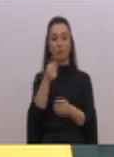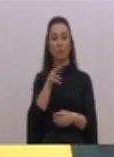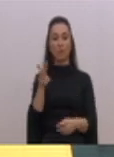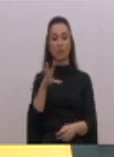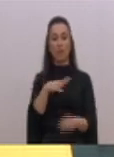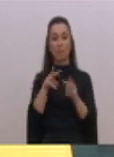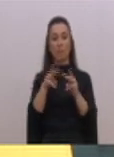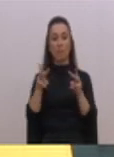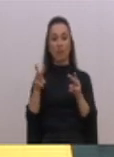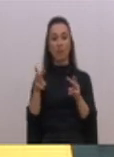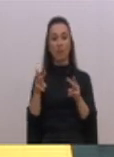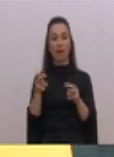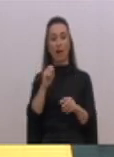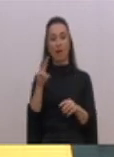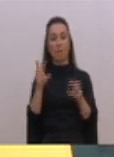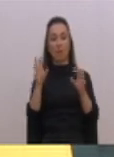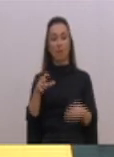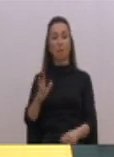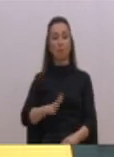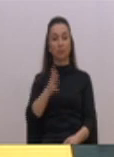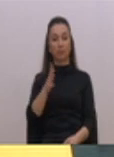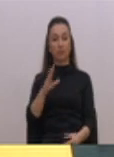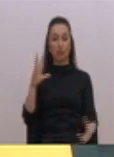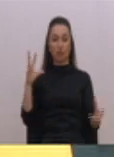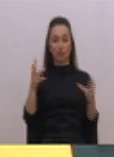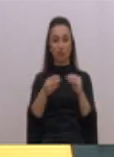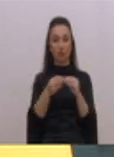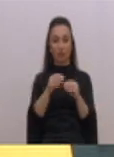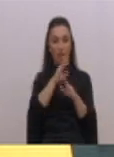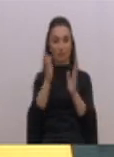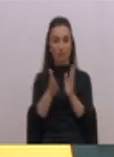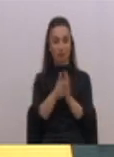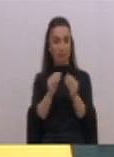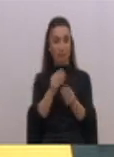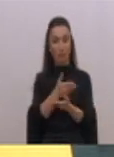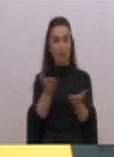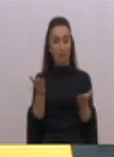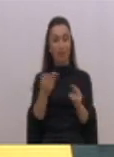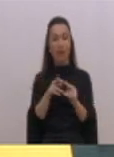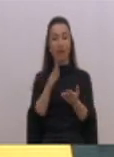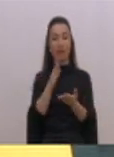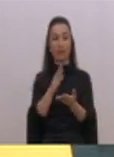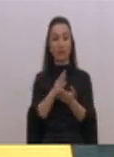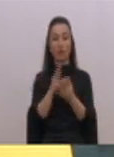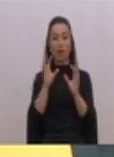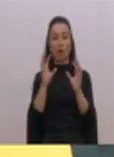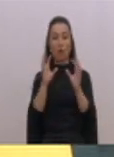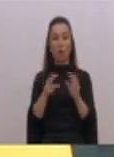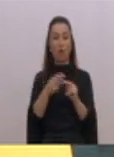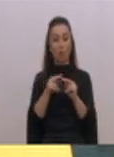და მინისტრები ან პრეზიდენტები ყოფილან ჯამში ყოველას, მეგობრებო. ეს არის ის